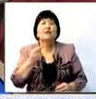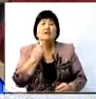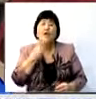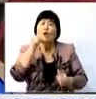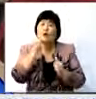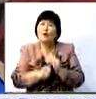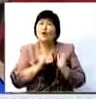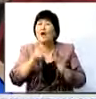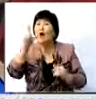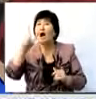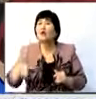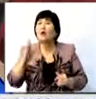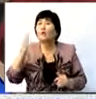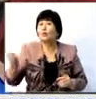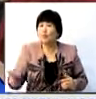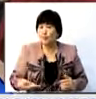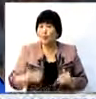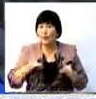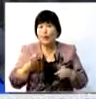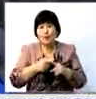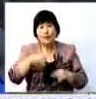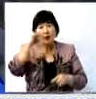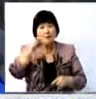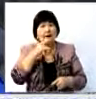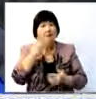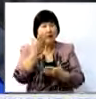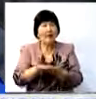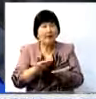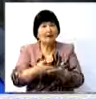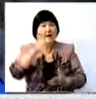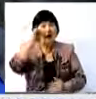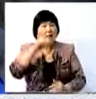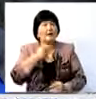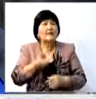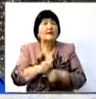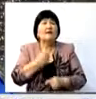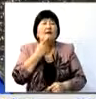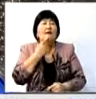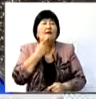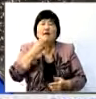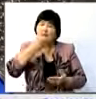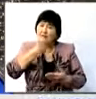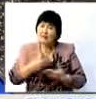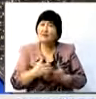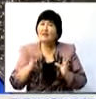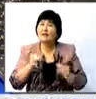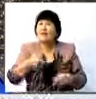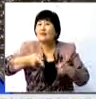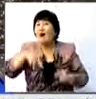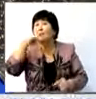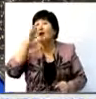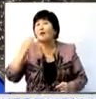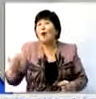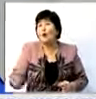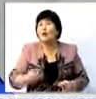күн сайын адам болып өмір сүру десе, соны қазаққа қарата, қазаққа ең қиыны тектілігін сақтап, нағыз қазақ болып